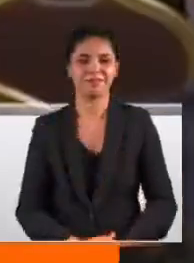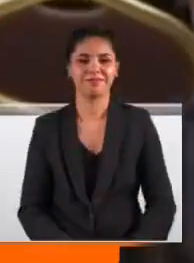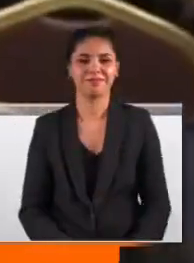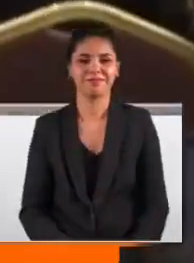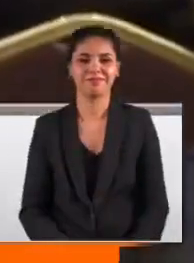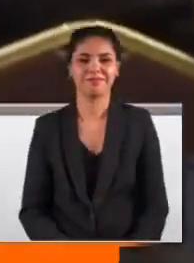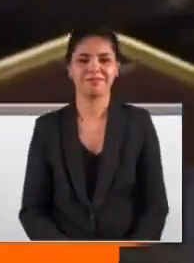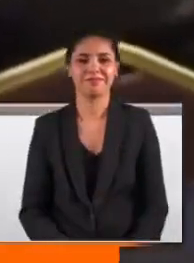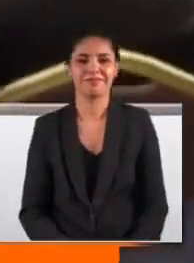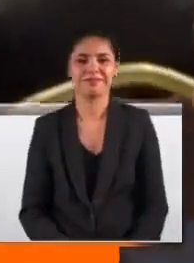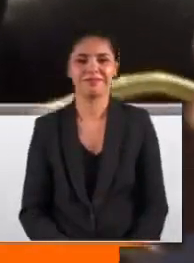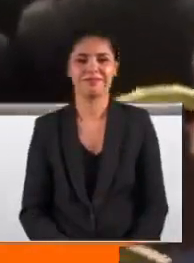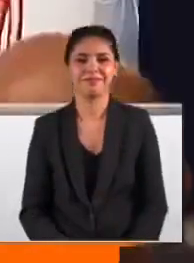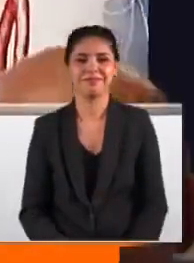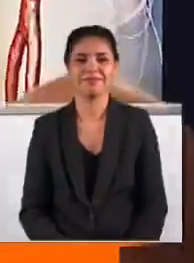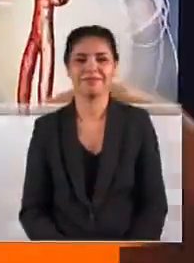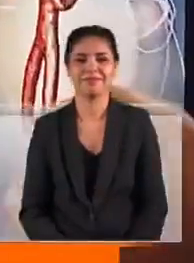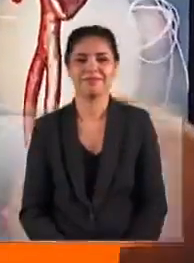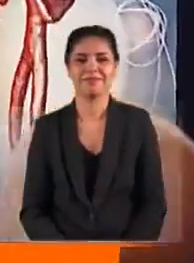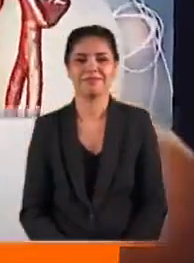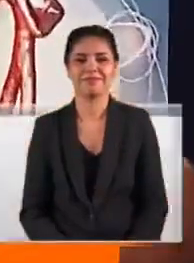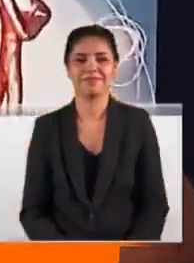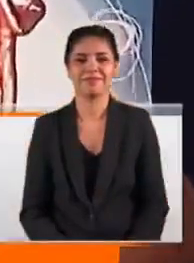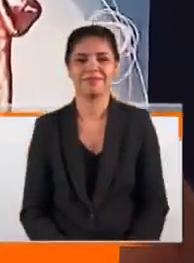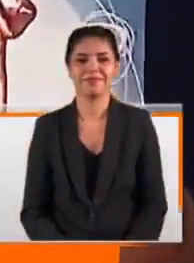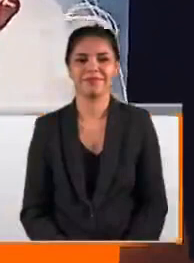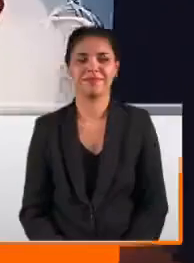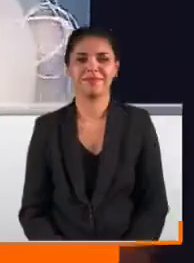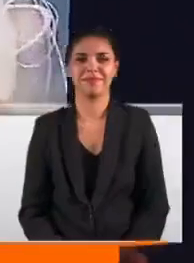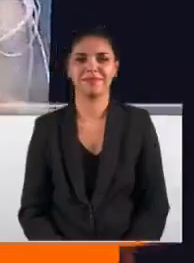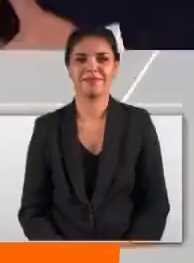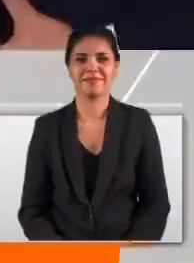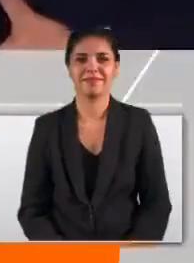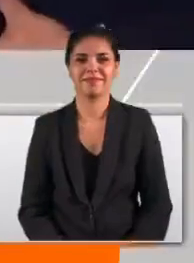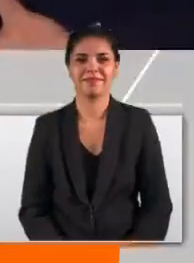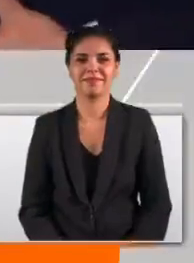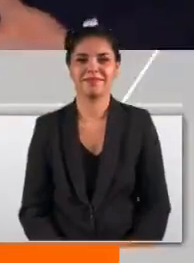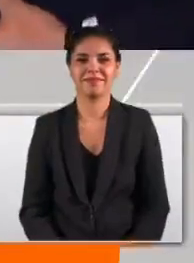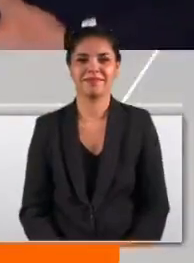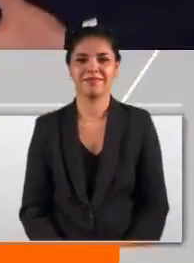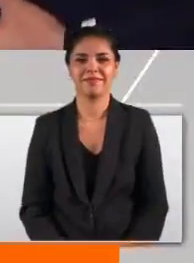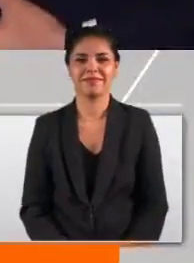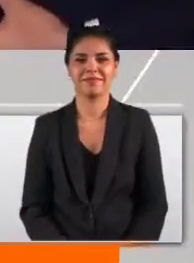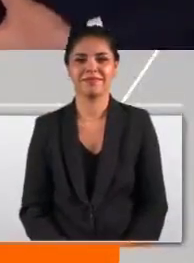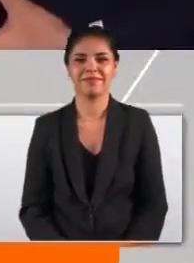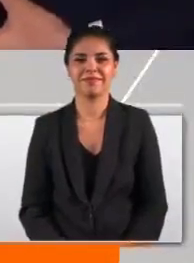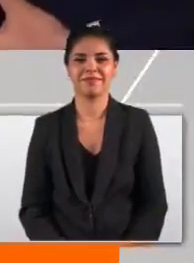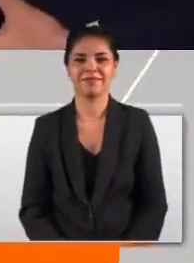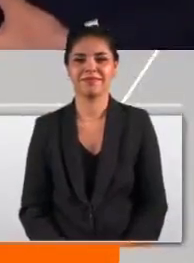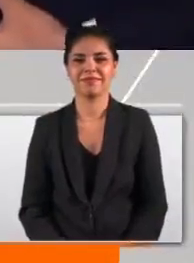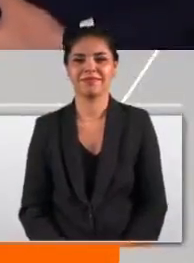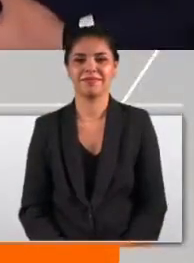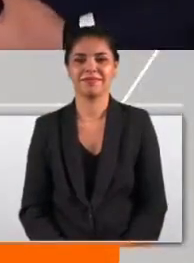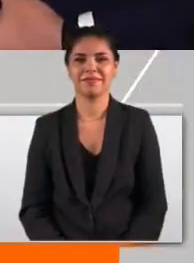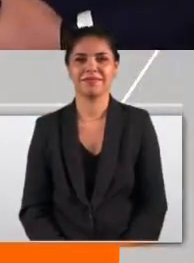ediyoruz. İşte o haberin kahramanları ve o aracı kullanan kahraman. Aslında ödülü Server